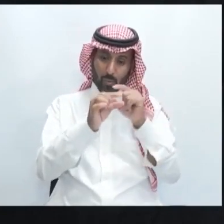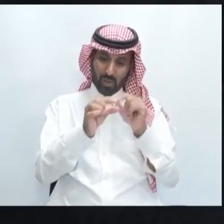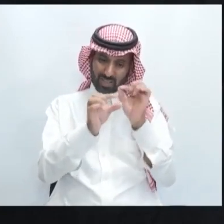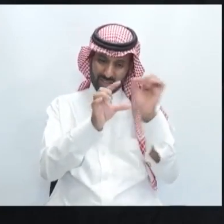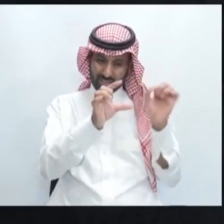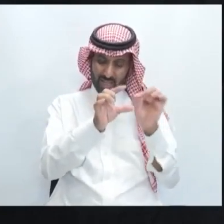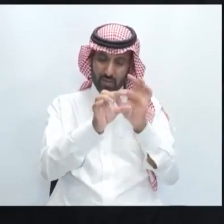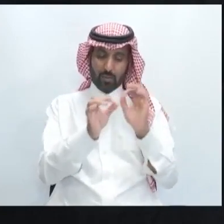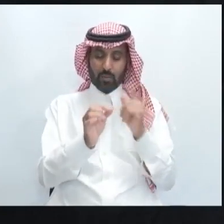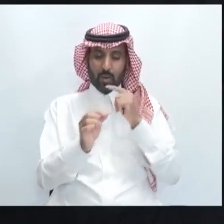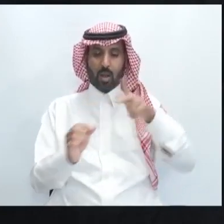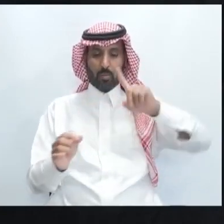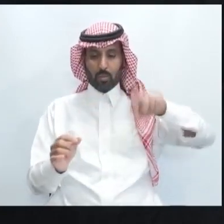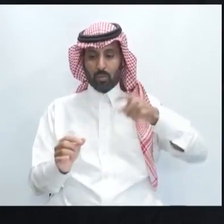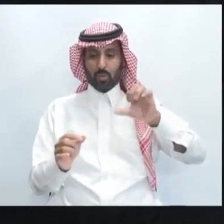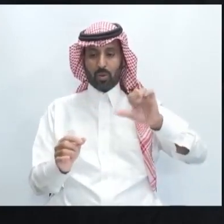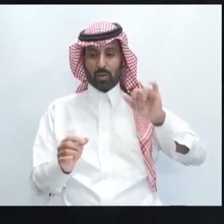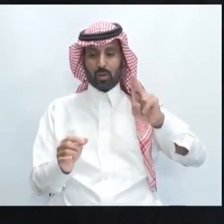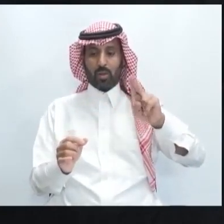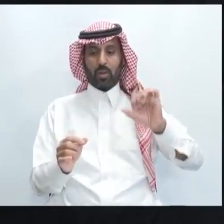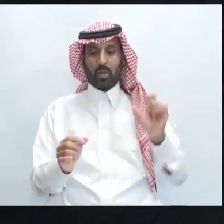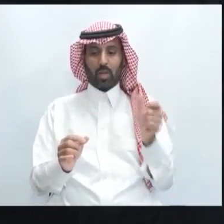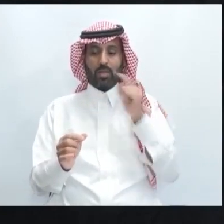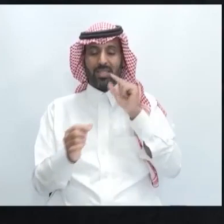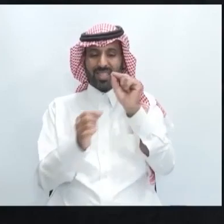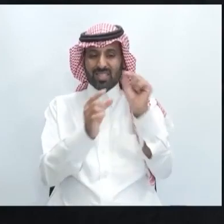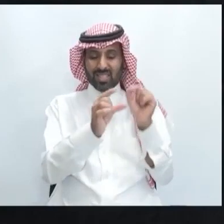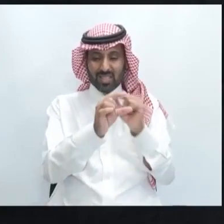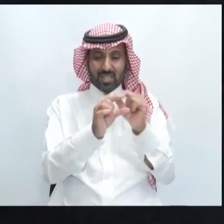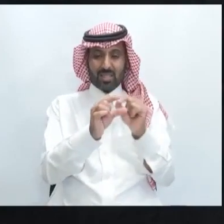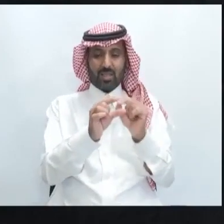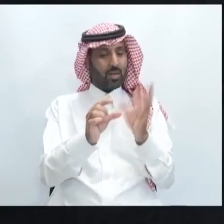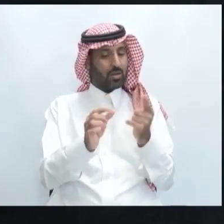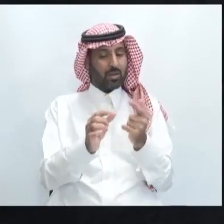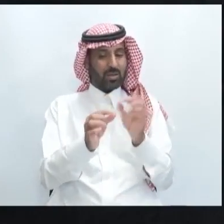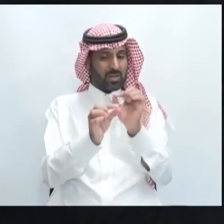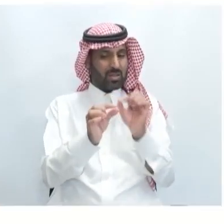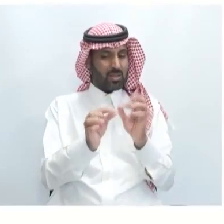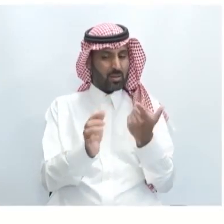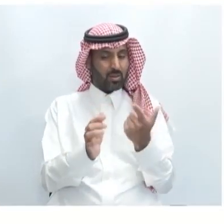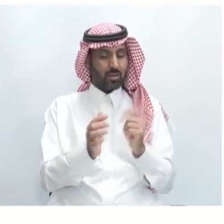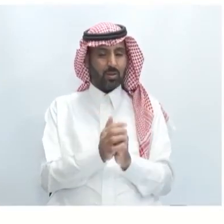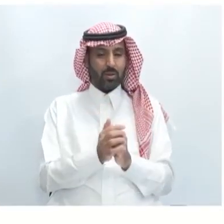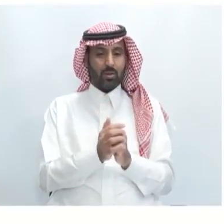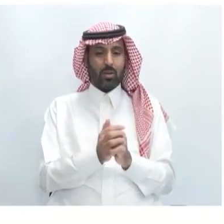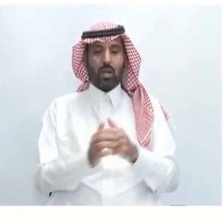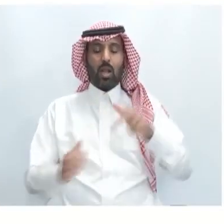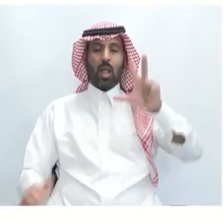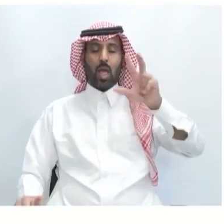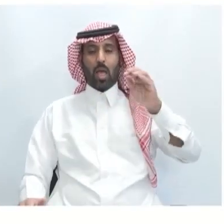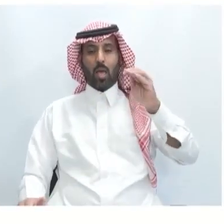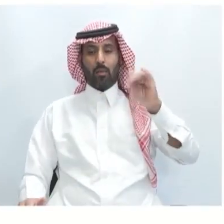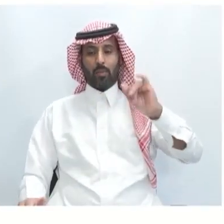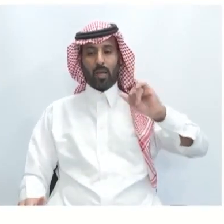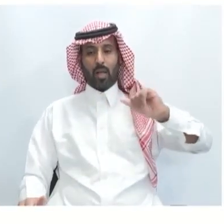هنا البروتينات بوليمرات اذا تتكون من جزيئات صغيره فما هي هذه الجزيئات الصغيره هي الاحماض الامينيه